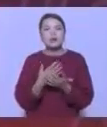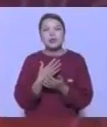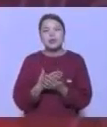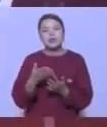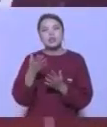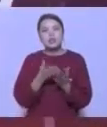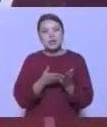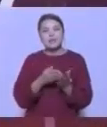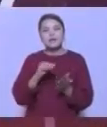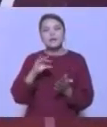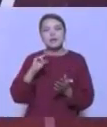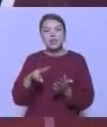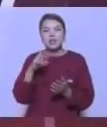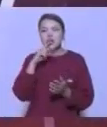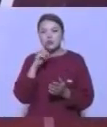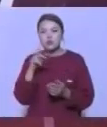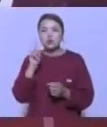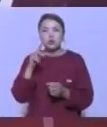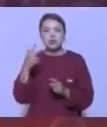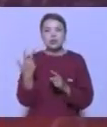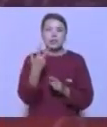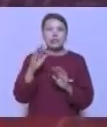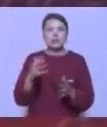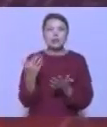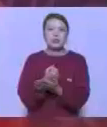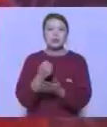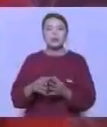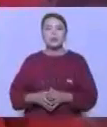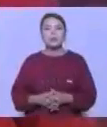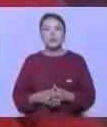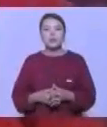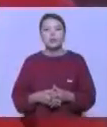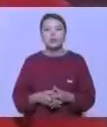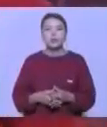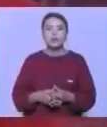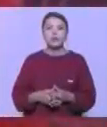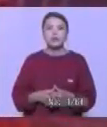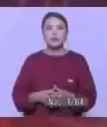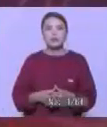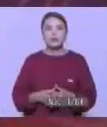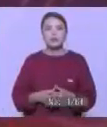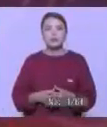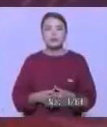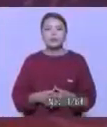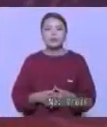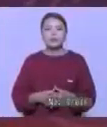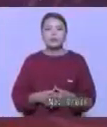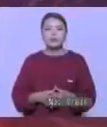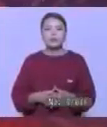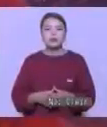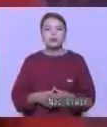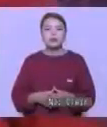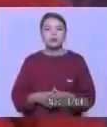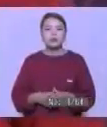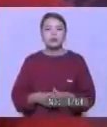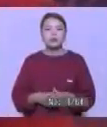болатын. Сол қателіктерін орнын жуып, үшінші орында. Жамбасы әлсімен екі болды. Екі рет жамбасы әлсімен екі екі болды.